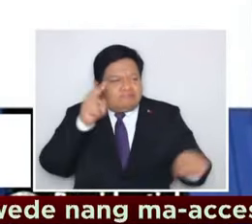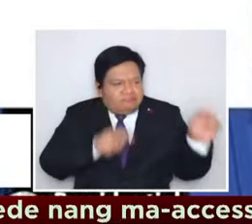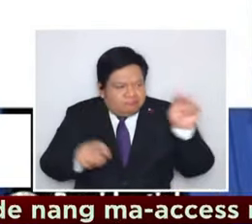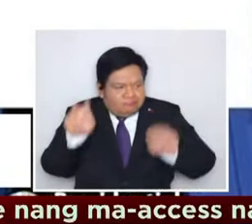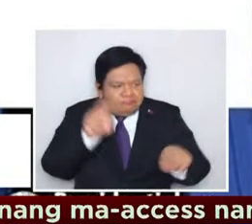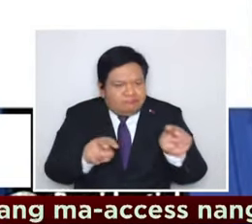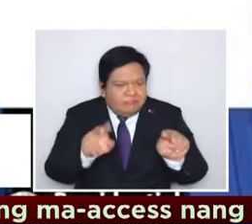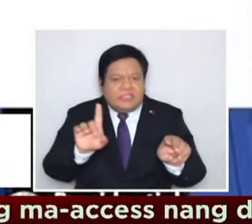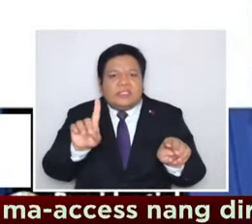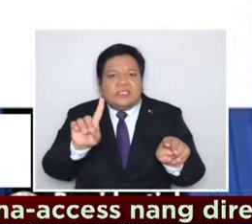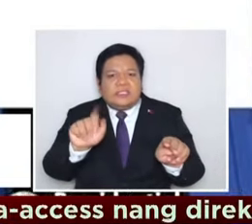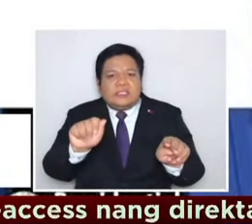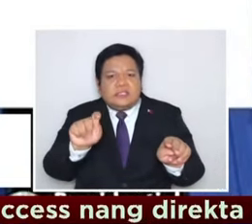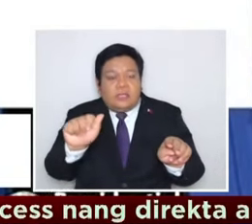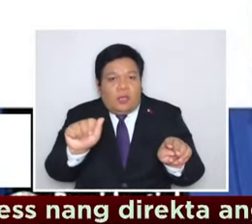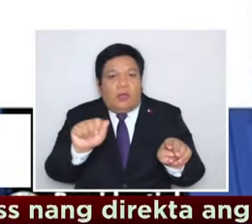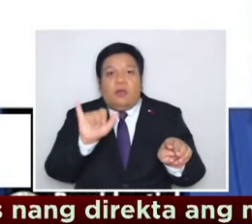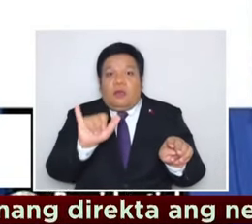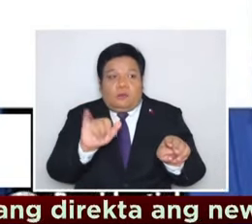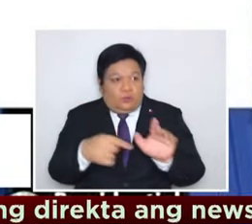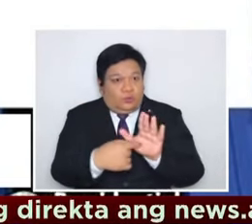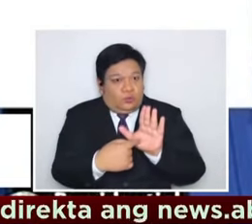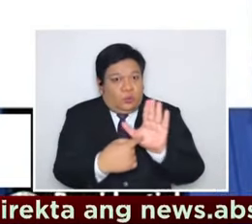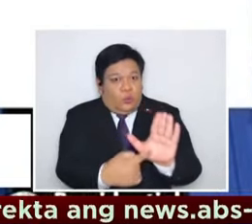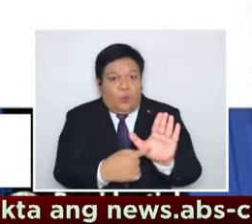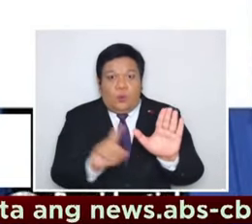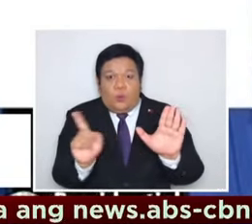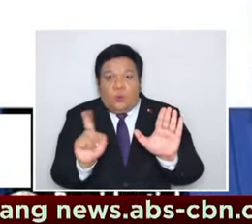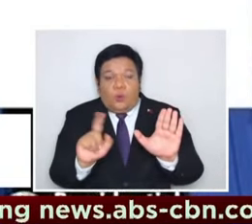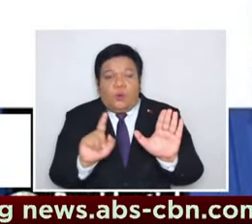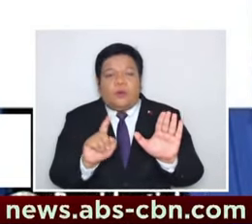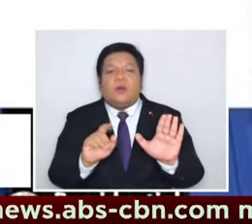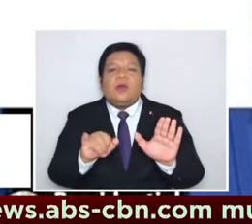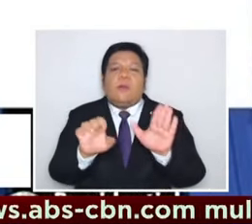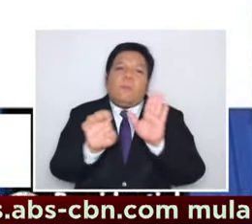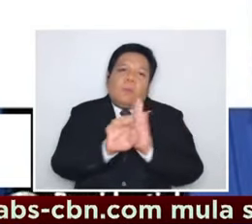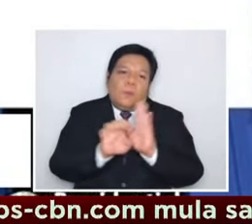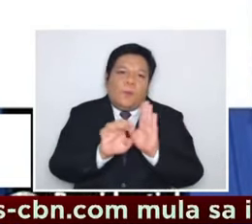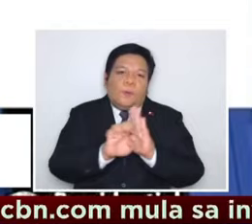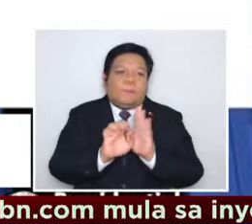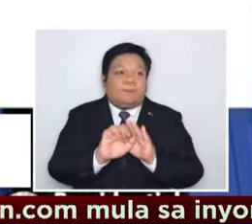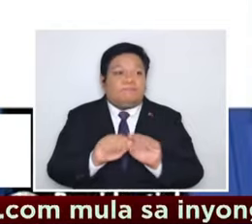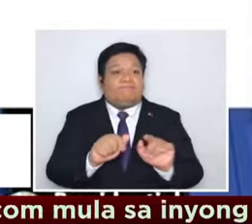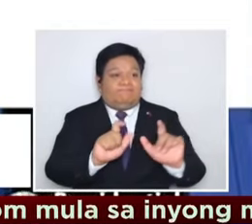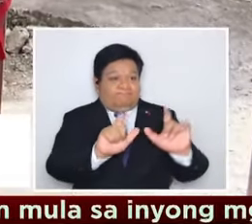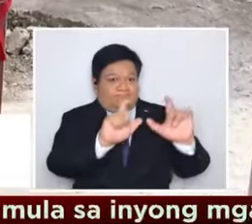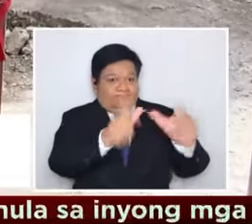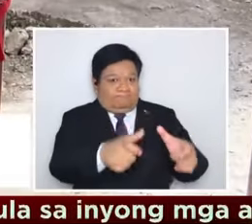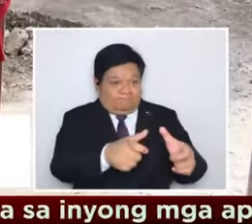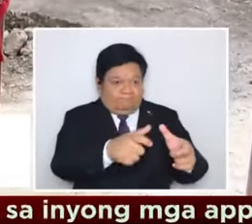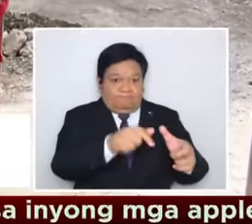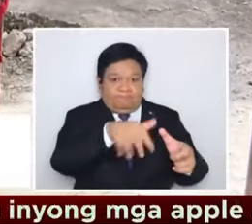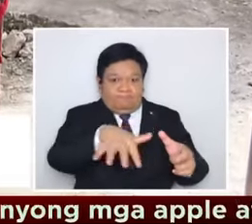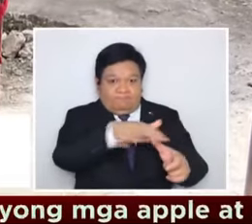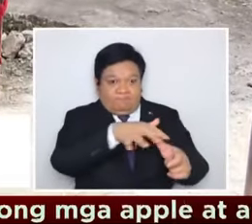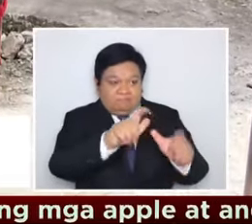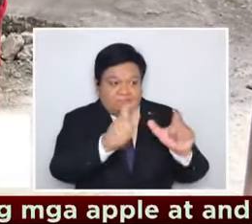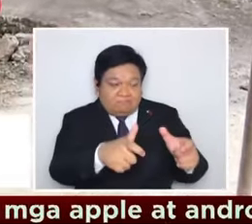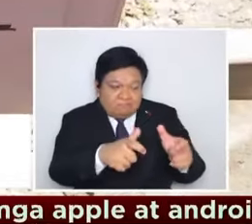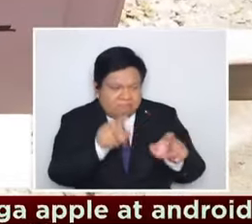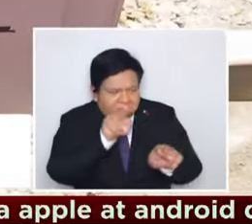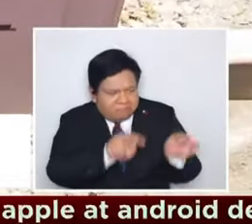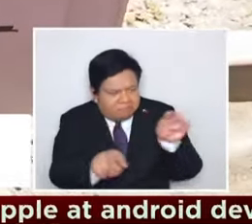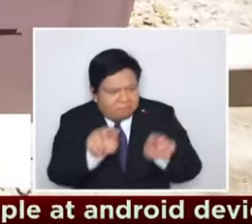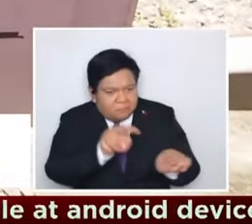that whenever we put, no, these areas under lockdown, pag tiningnan talaga